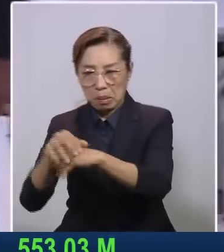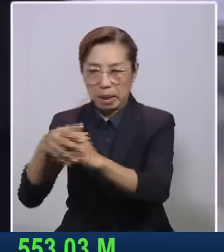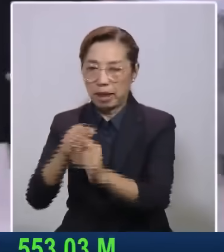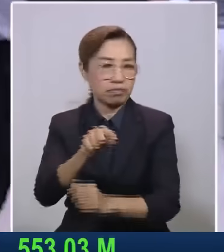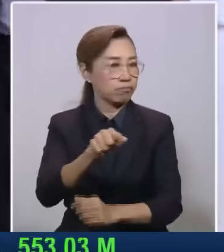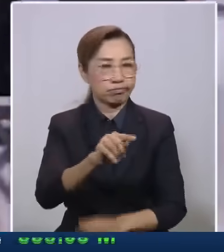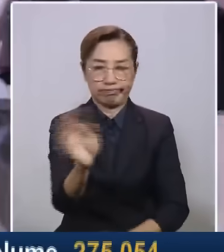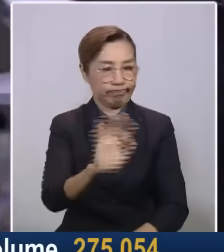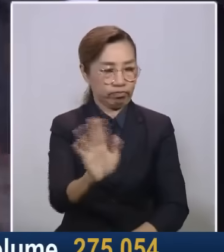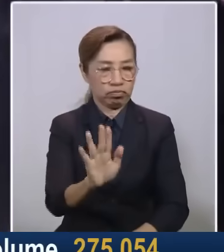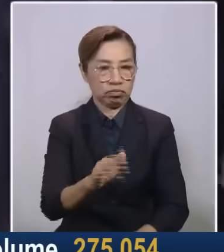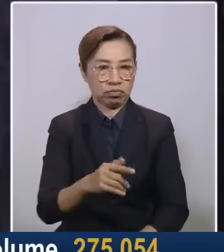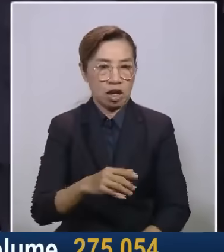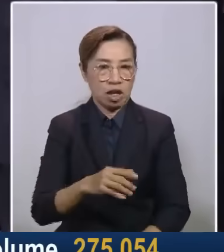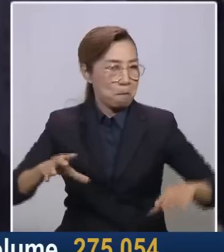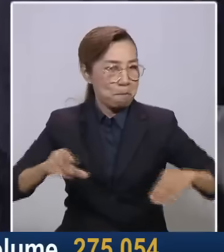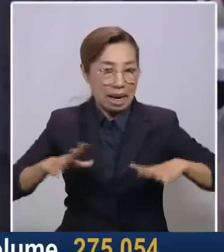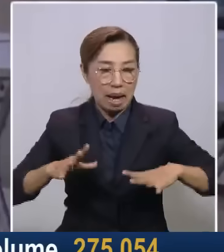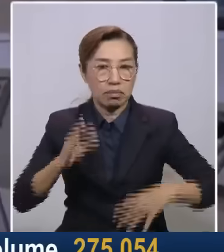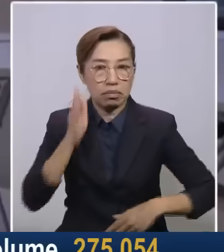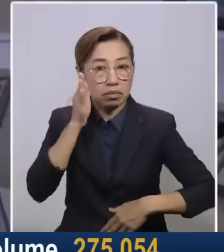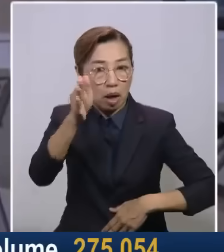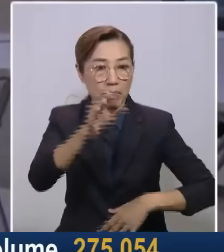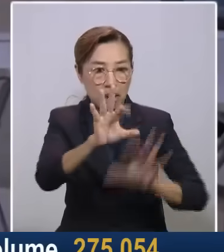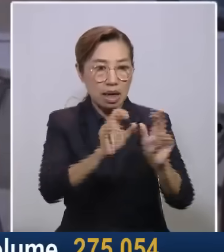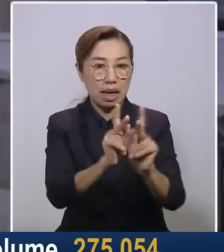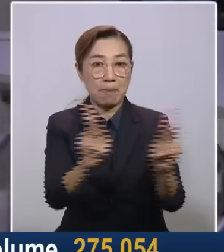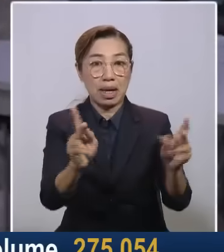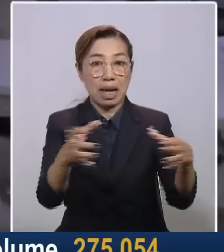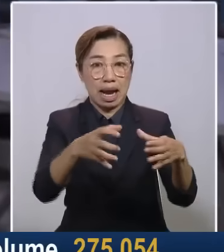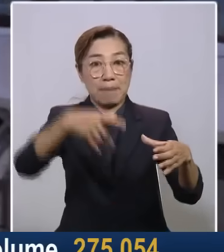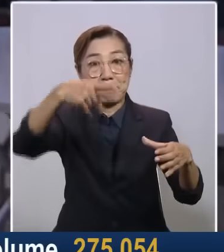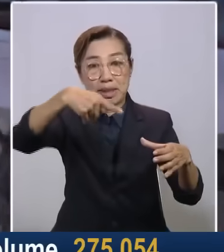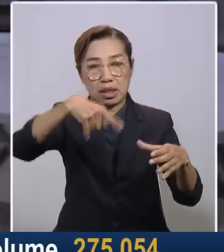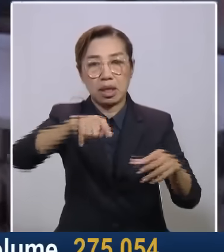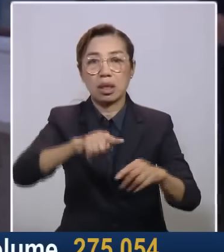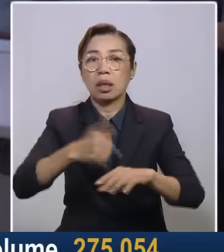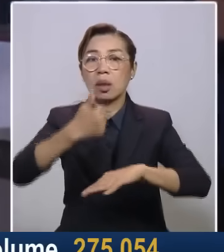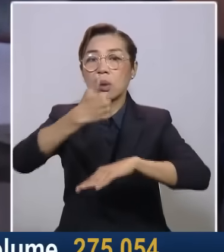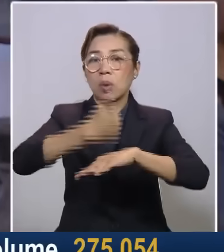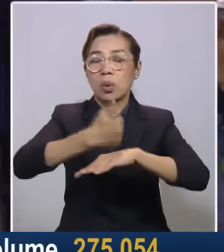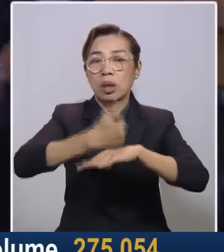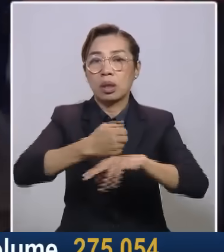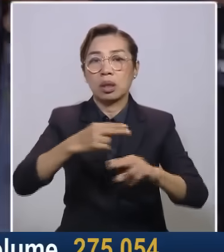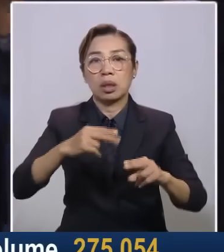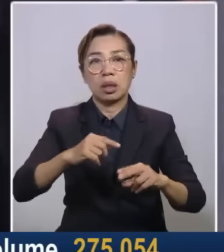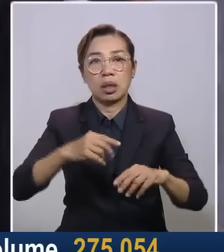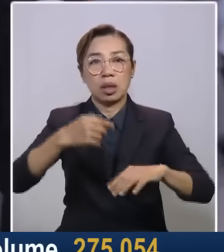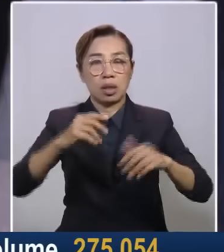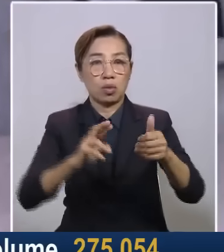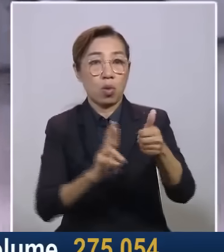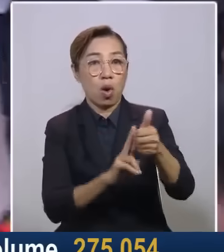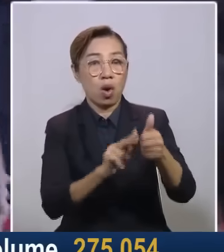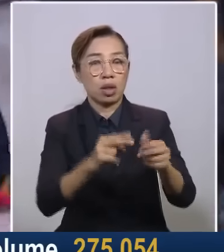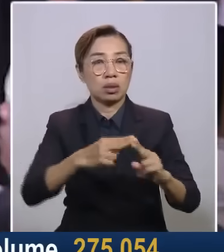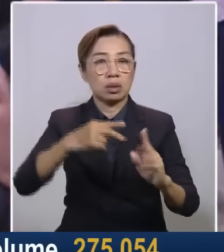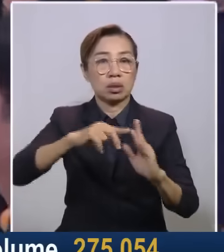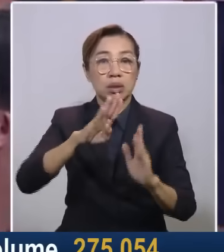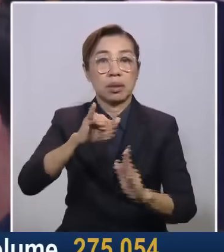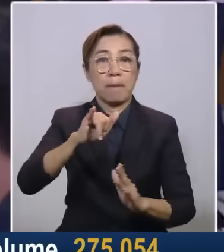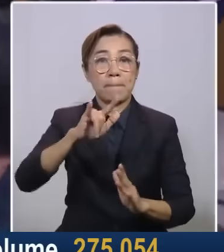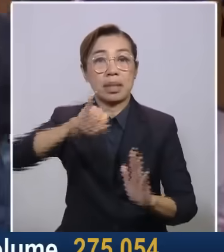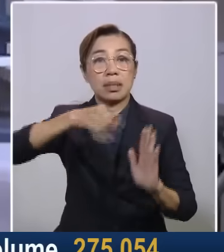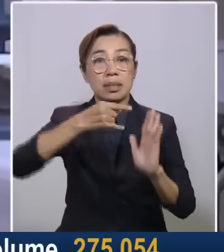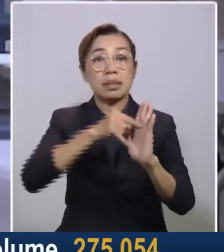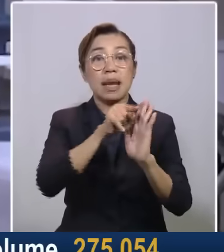พรรคจะตั้งคณะกรรมการชุดพิเศษขึ้นมานะฮะก็มีนางสาวเบญจาแสงจันทรรองหัวหน้าพรรคเนี่ยเป็นหัวหน้าคณะทำงาน